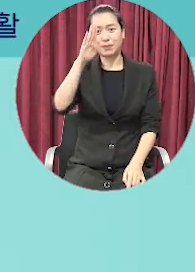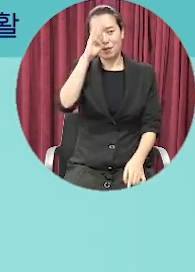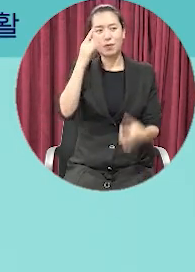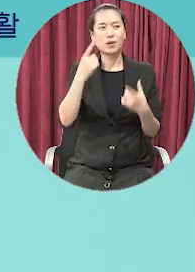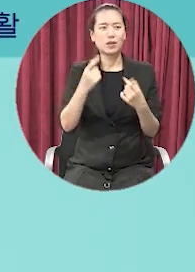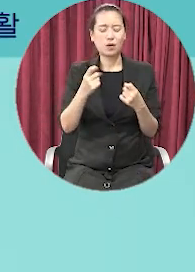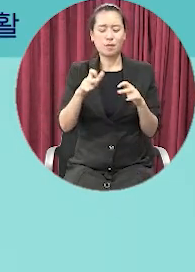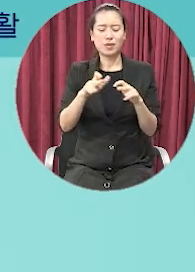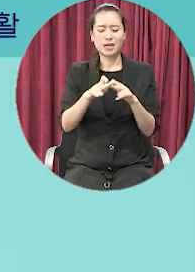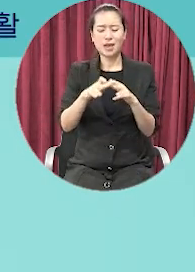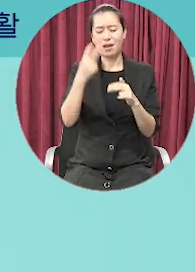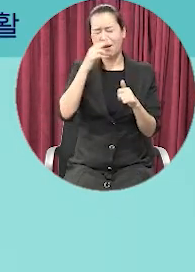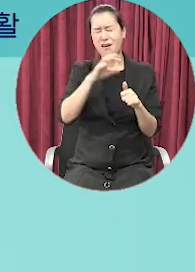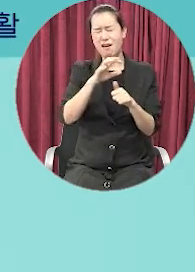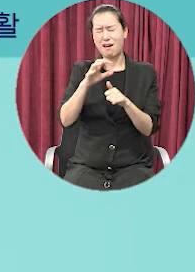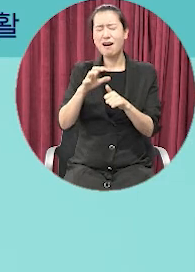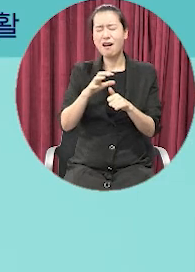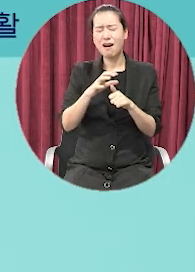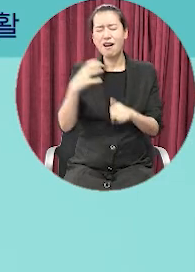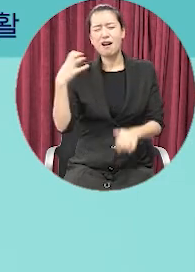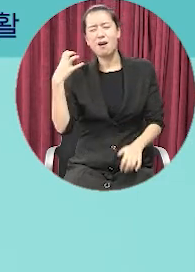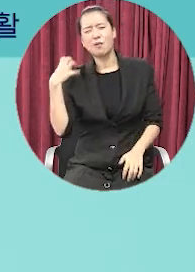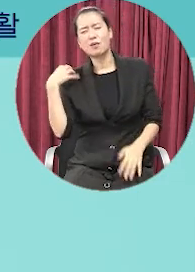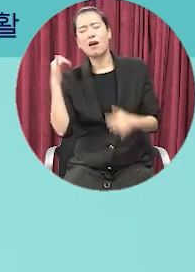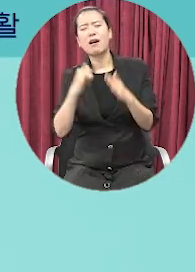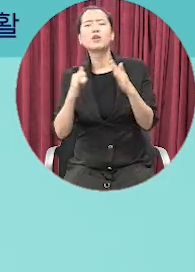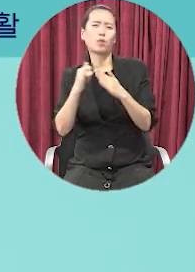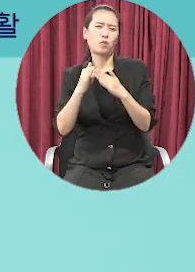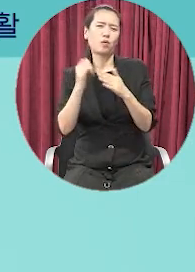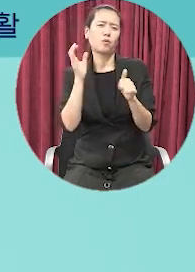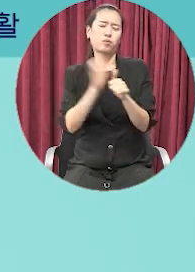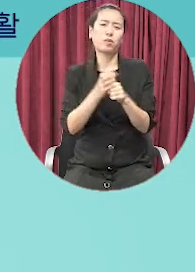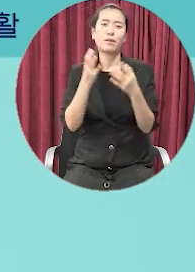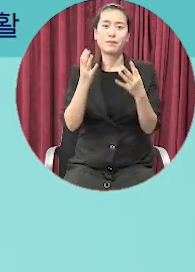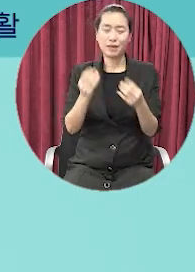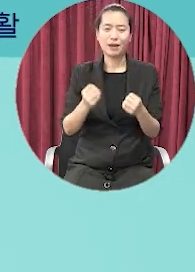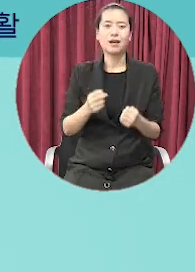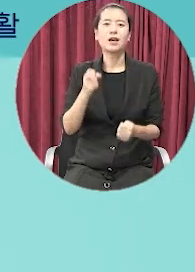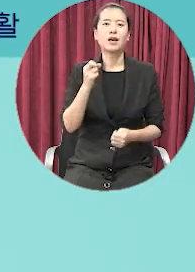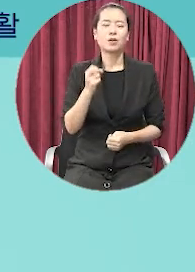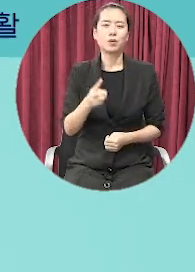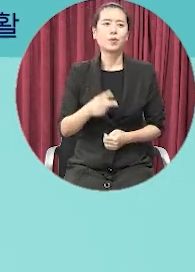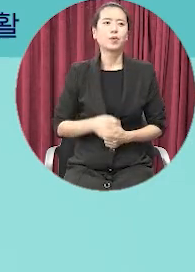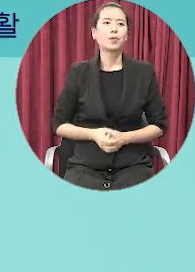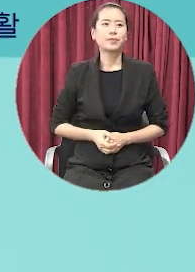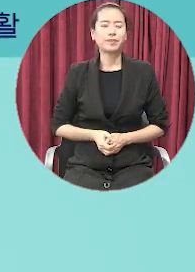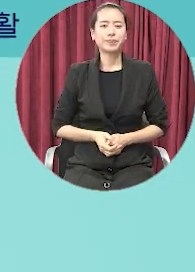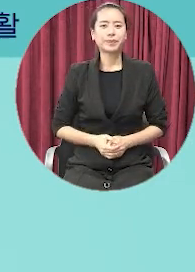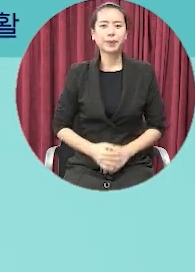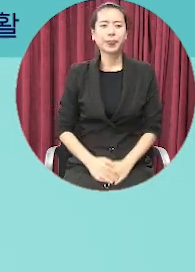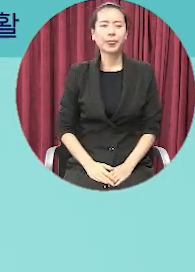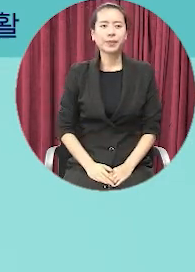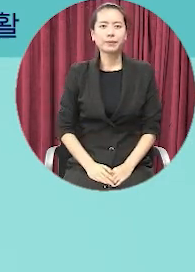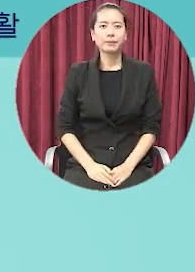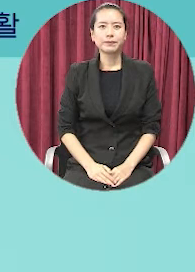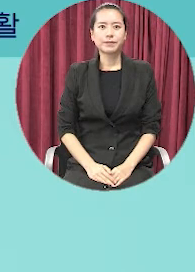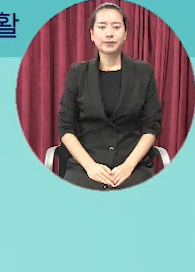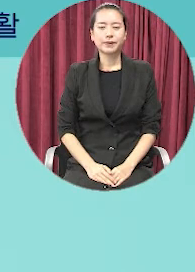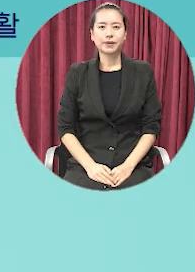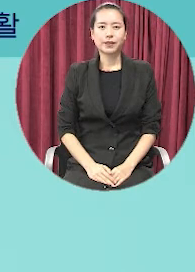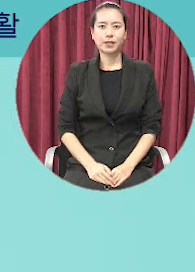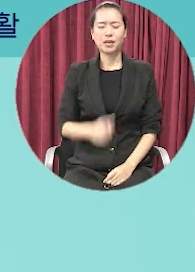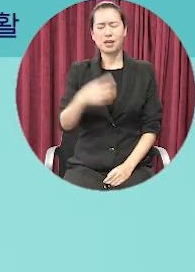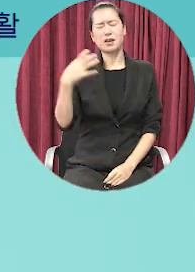환자 가족 케어기버의 부양 부담이 증가하고 있고, 그런데 또 중요한 것 중에 하나는 이런